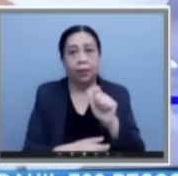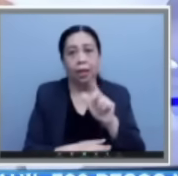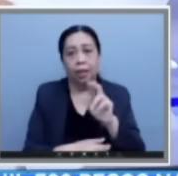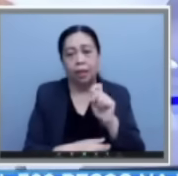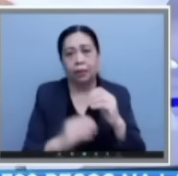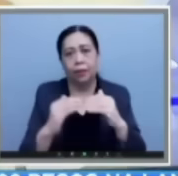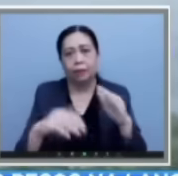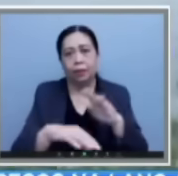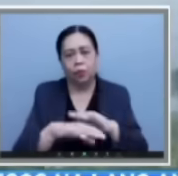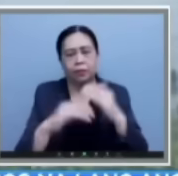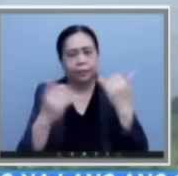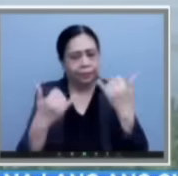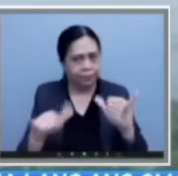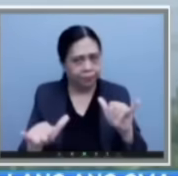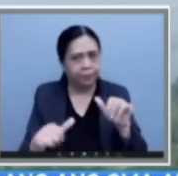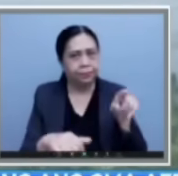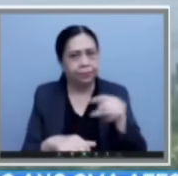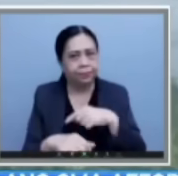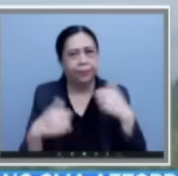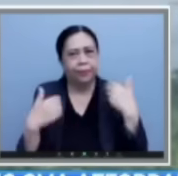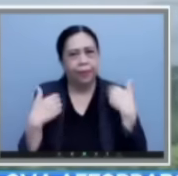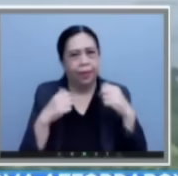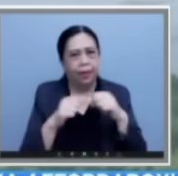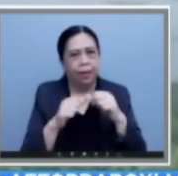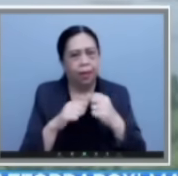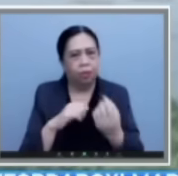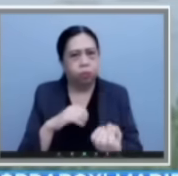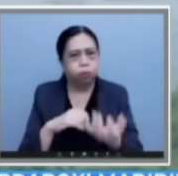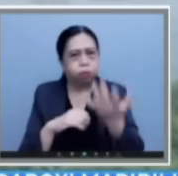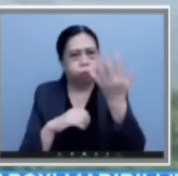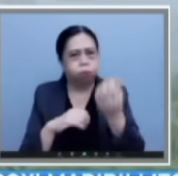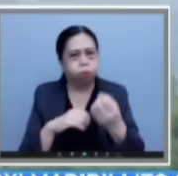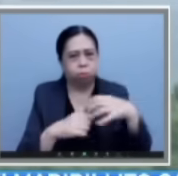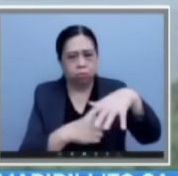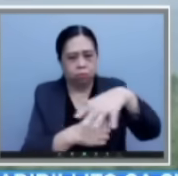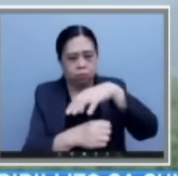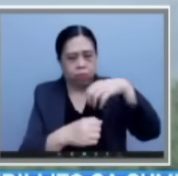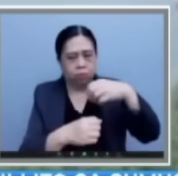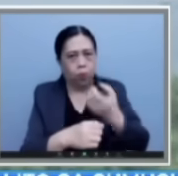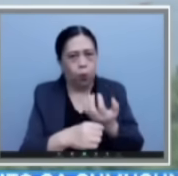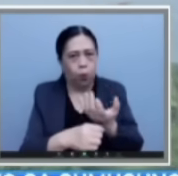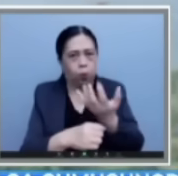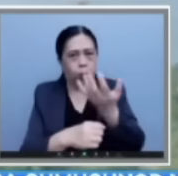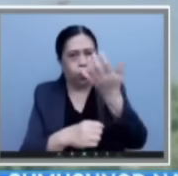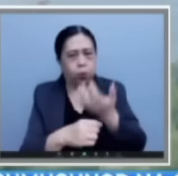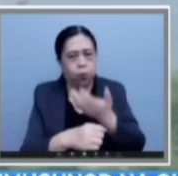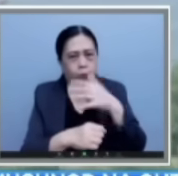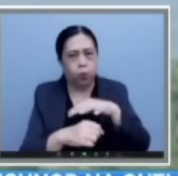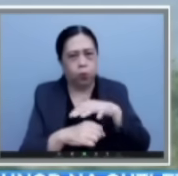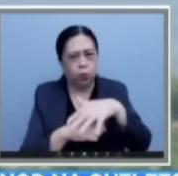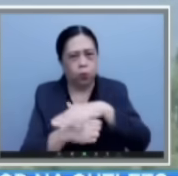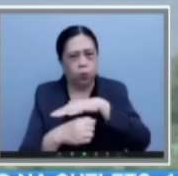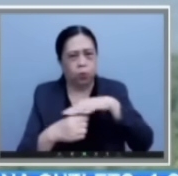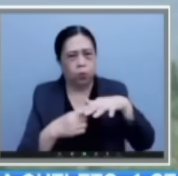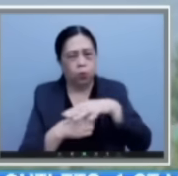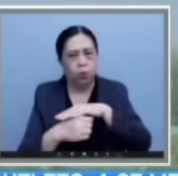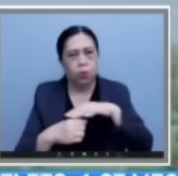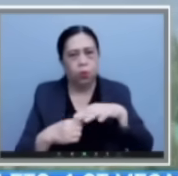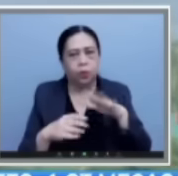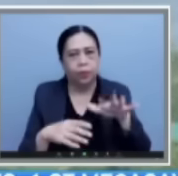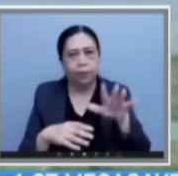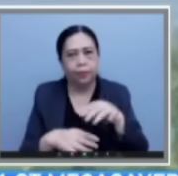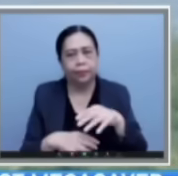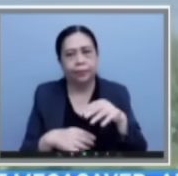bulkan patuloy po itong nagkakaroon ng upwelling o pamamaga ng hot volcanic fluid sa pinak bunganga na ng